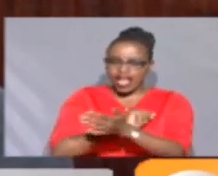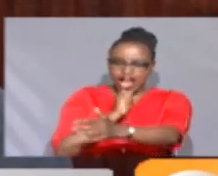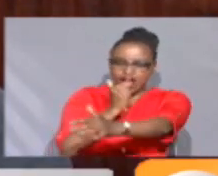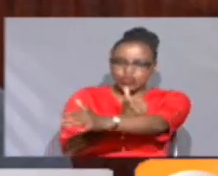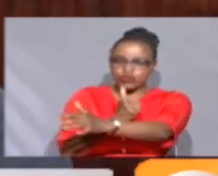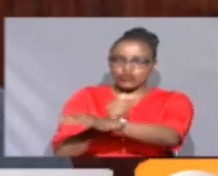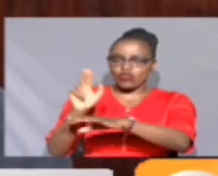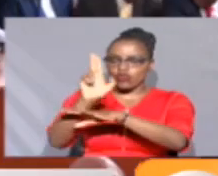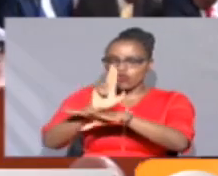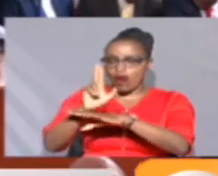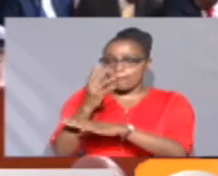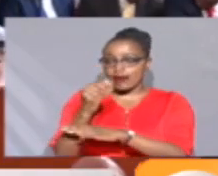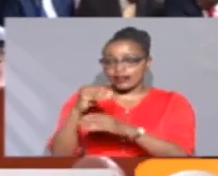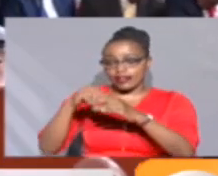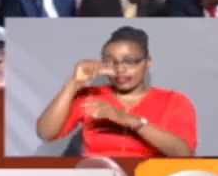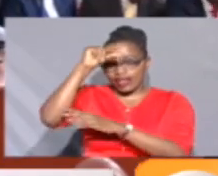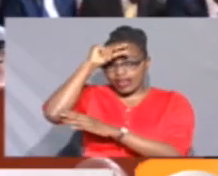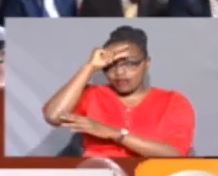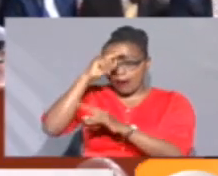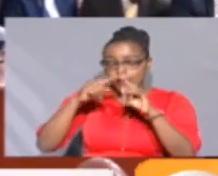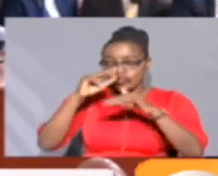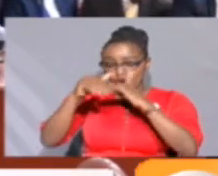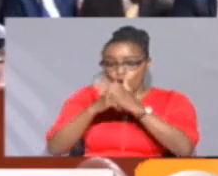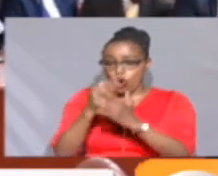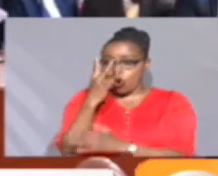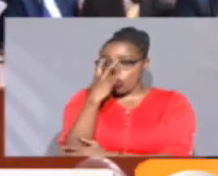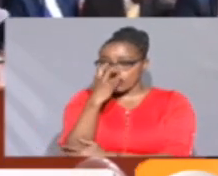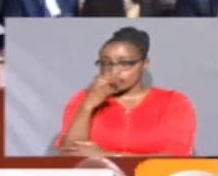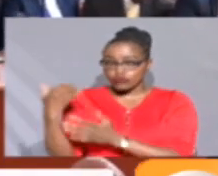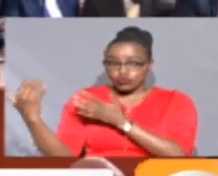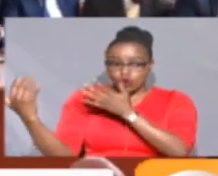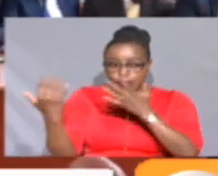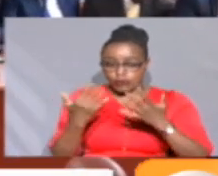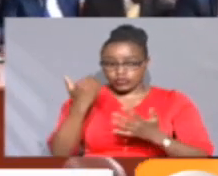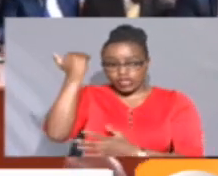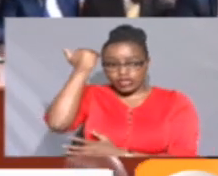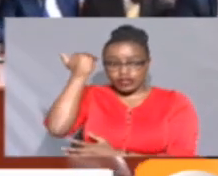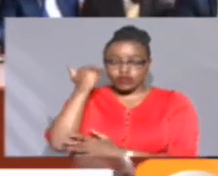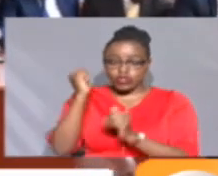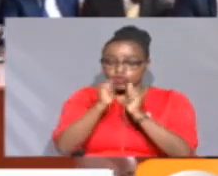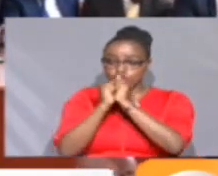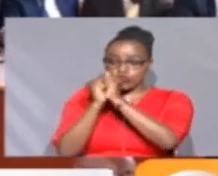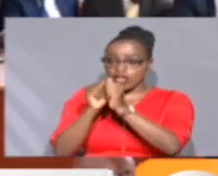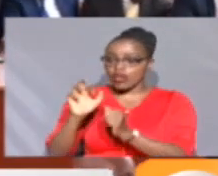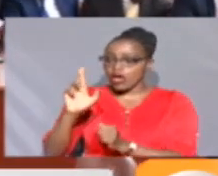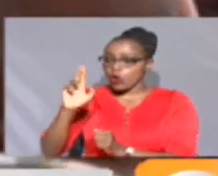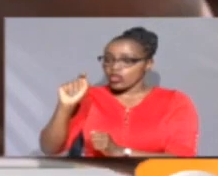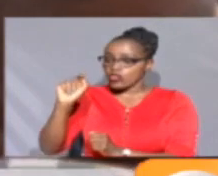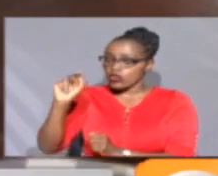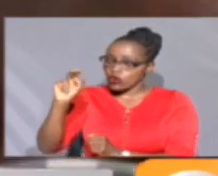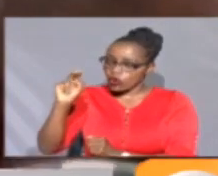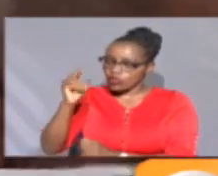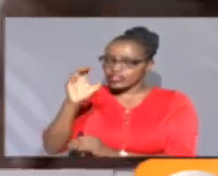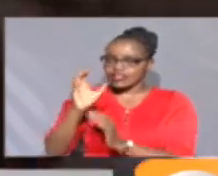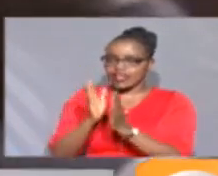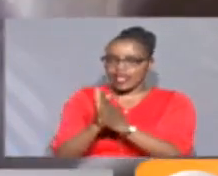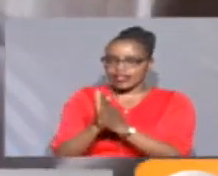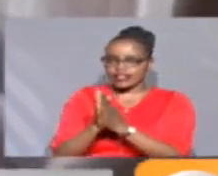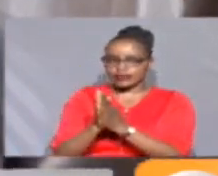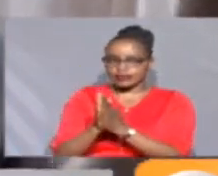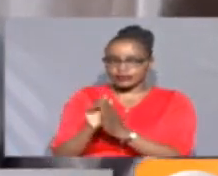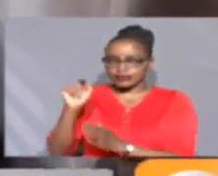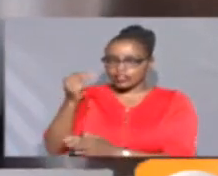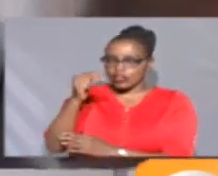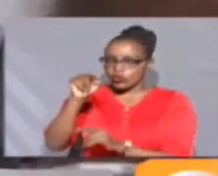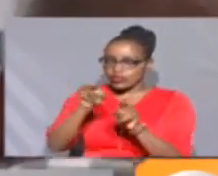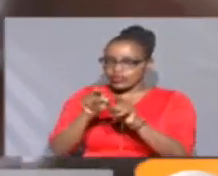fedha serikalini. Aidha, washukiwa wote waliofikishwa kizimbani pamoja na Rotich na Thugge, wakiwemo katibu katika